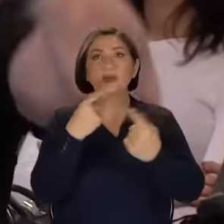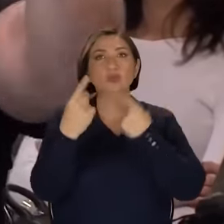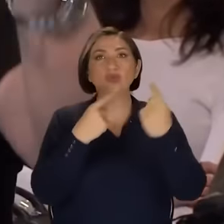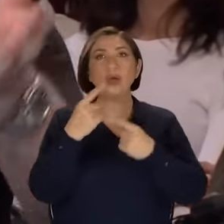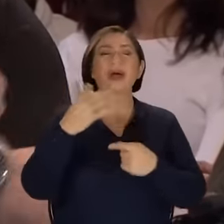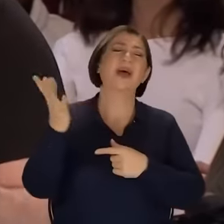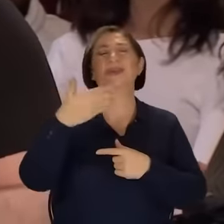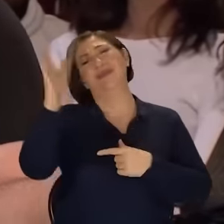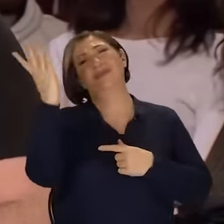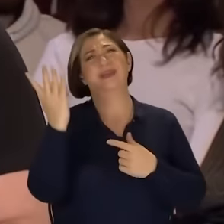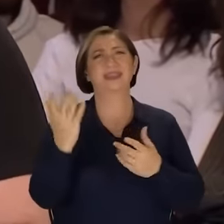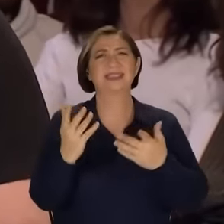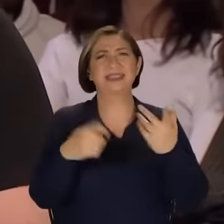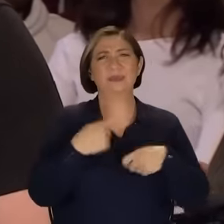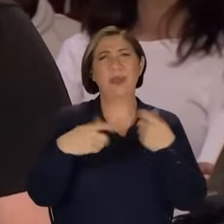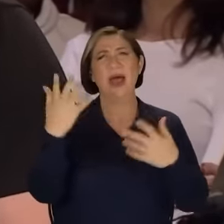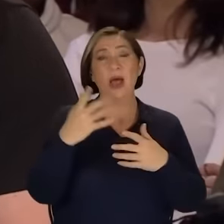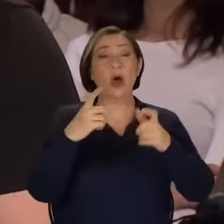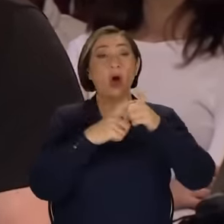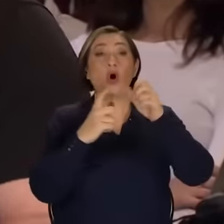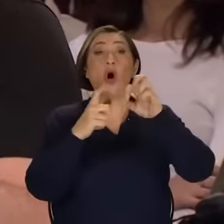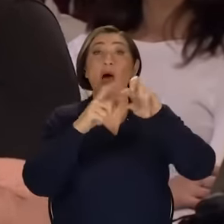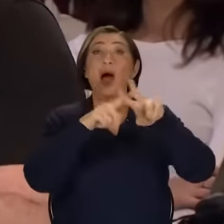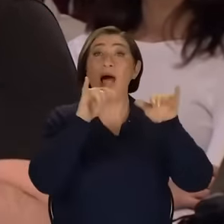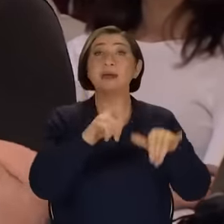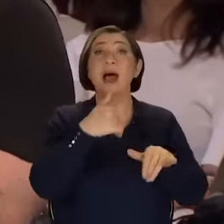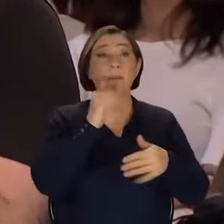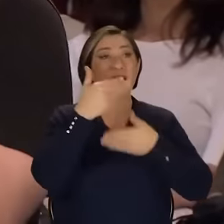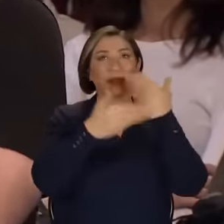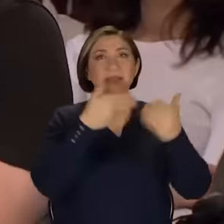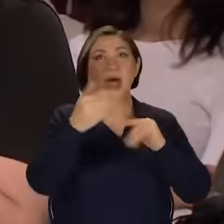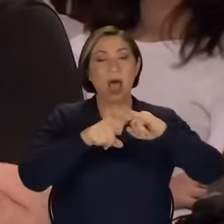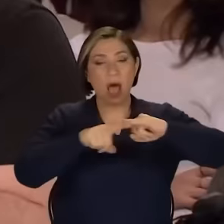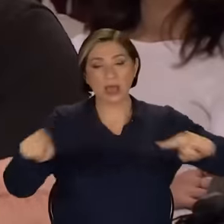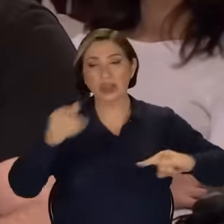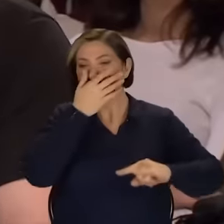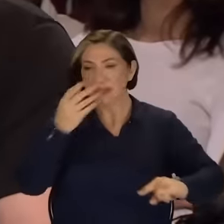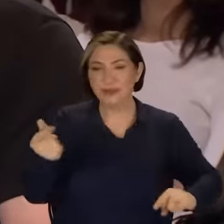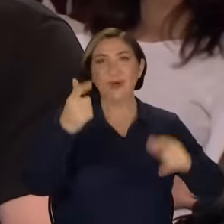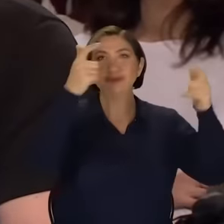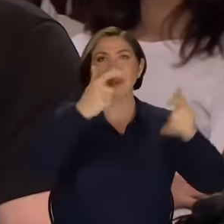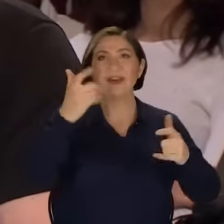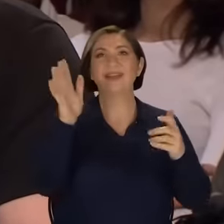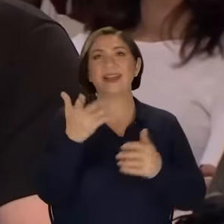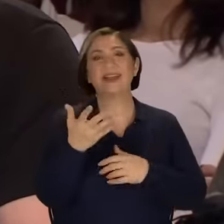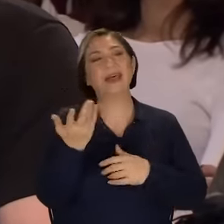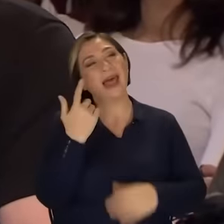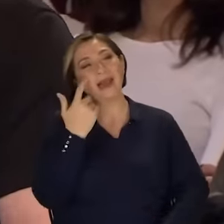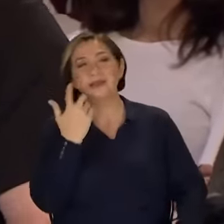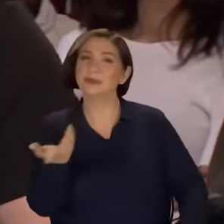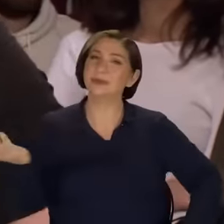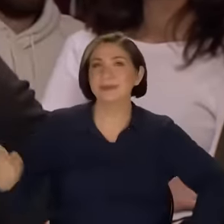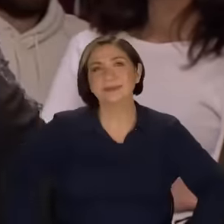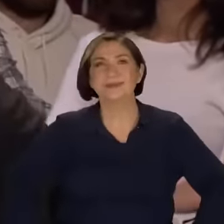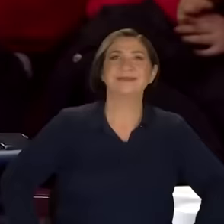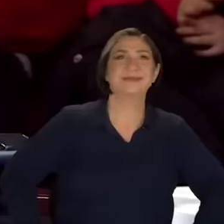şeyler. Ya öf hadi be falan. Yani Gora zamanında da öyleydi. Abime anlattım. Halıcı var kaçırılıyor falan. Hayırlısı olsun dedi.